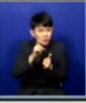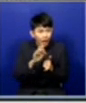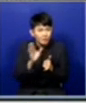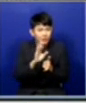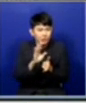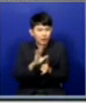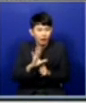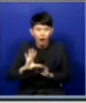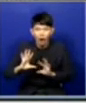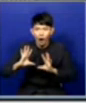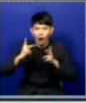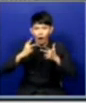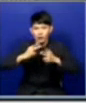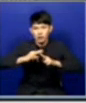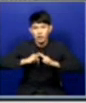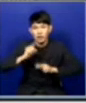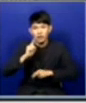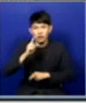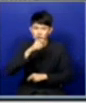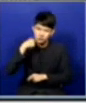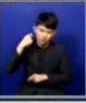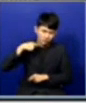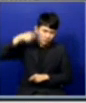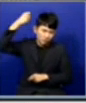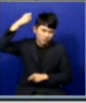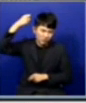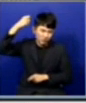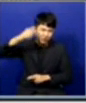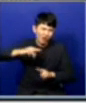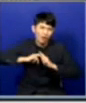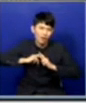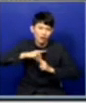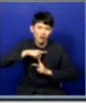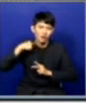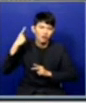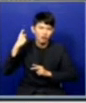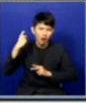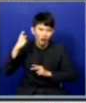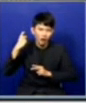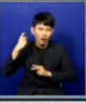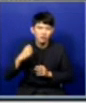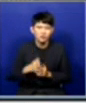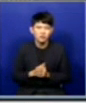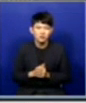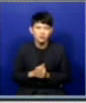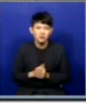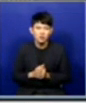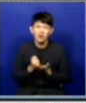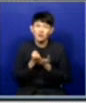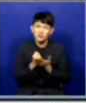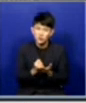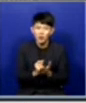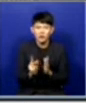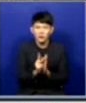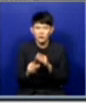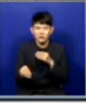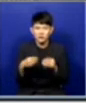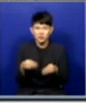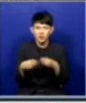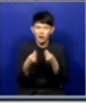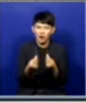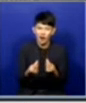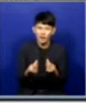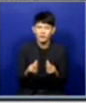นี้ด้วยการฆ่าตัวตายคลายล็อกทีละเปาะทีละปมไม่ให้เปิ